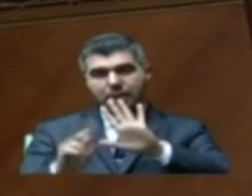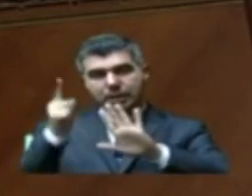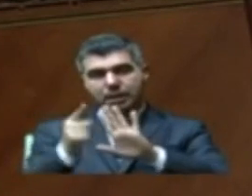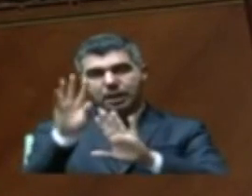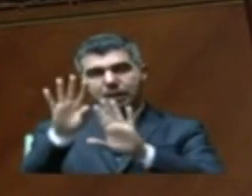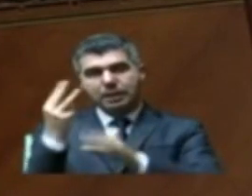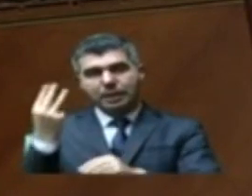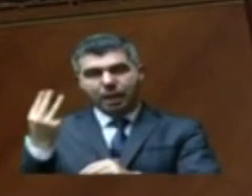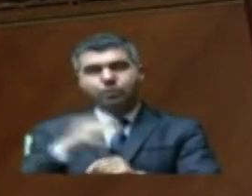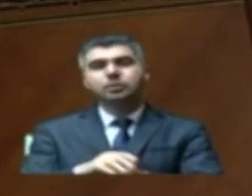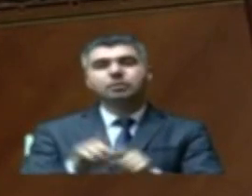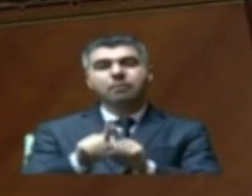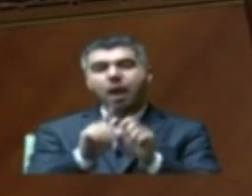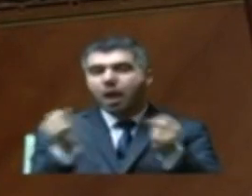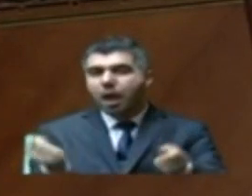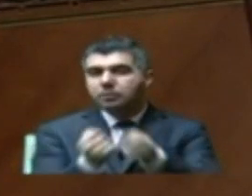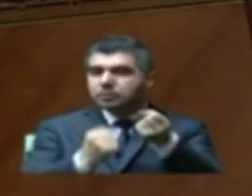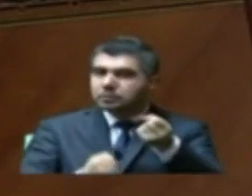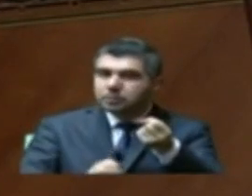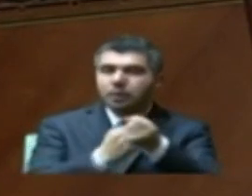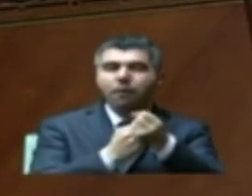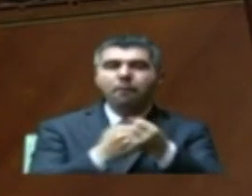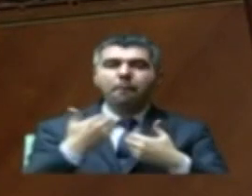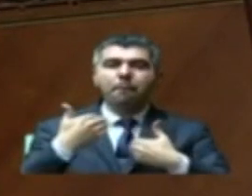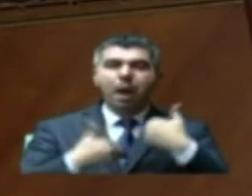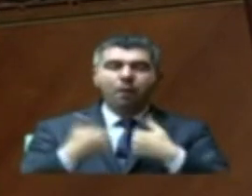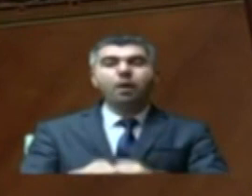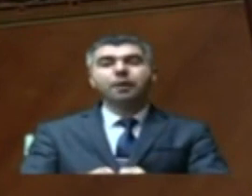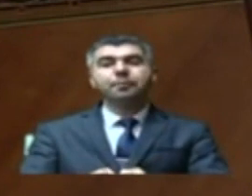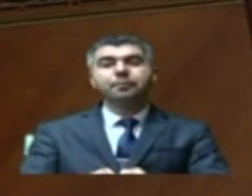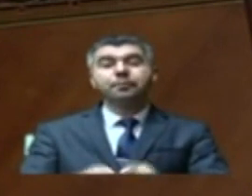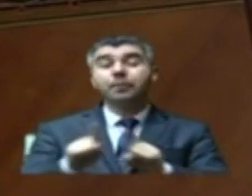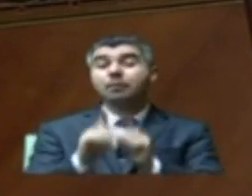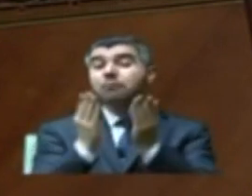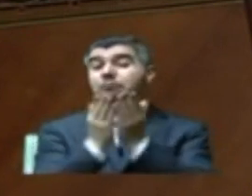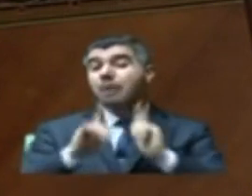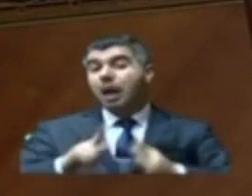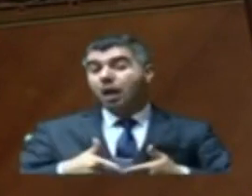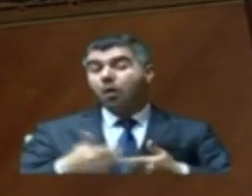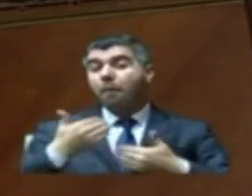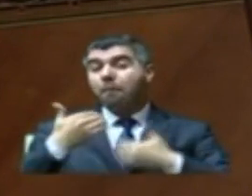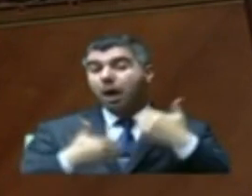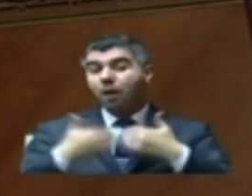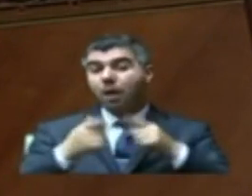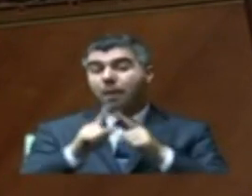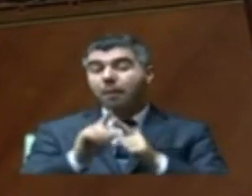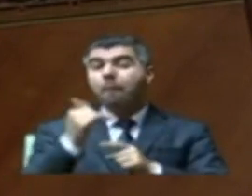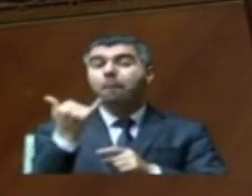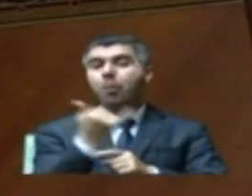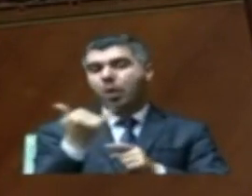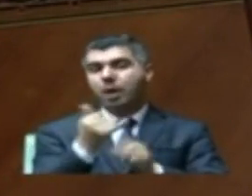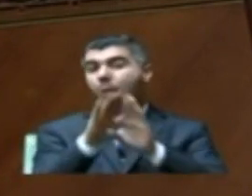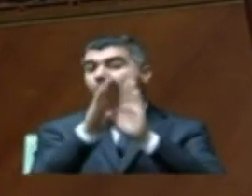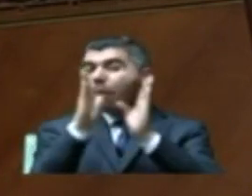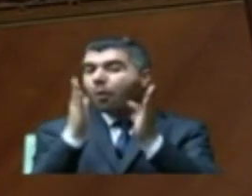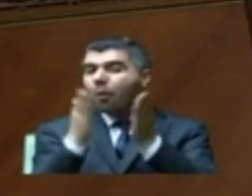97/13 اللي هو متعلق بالنهوض بأشخاص في وضعية إعاقة يقول لك بأن تمدرس ديال الأشخاص في وضعية إعاقة جزء لا يتجزأ من المنظومة